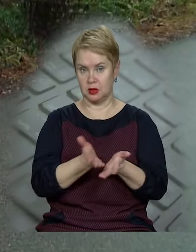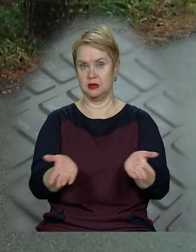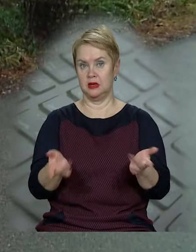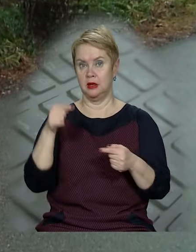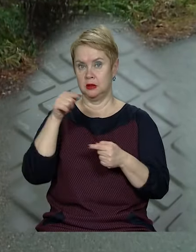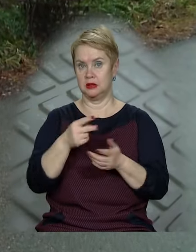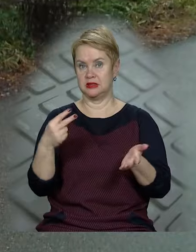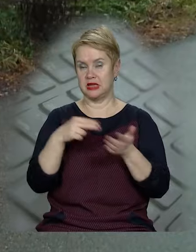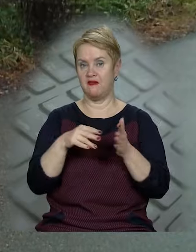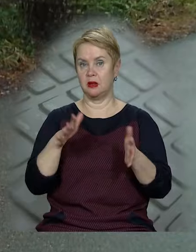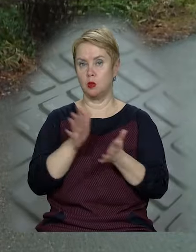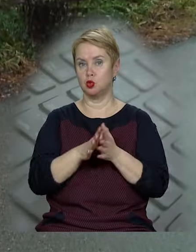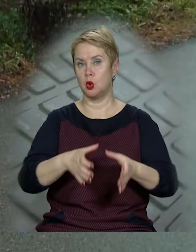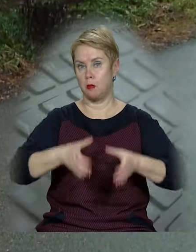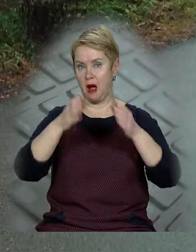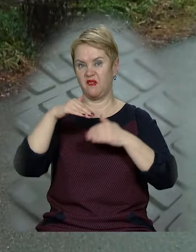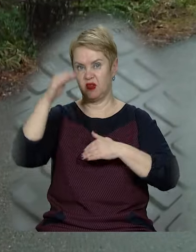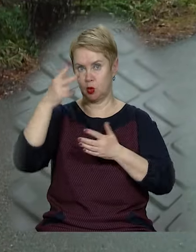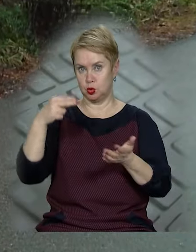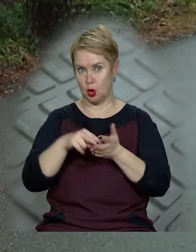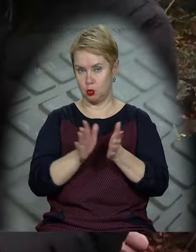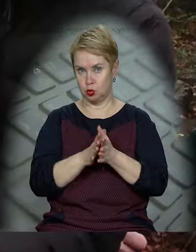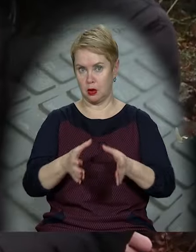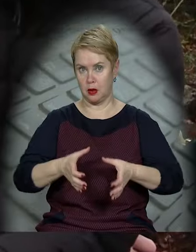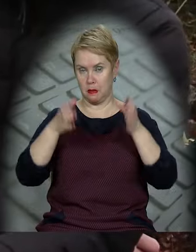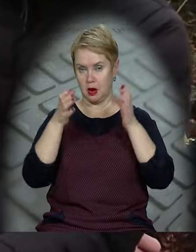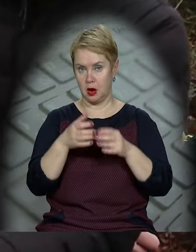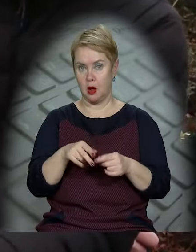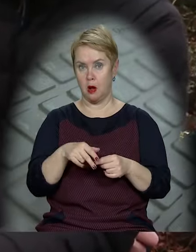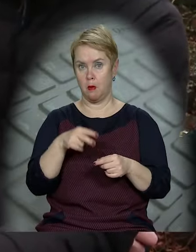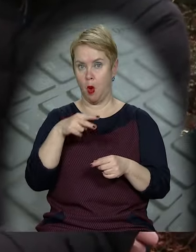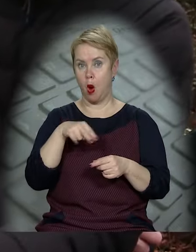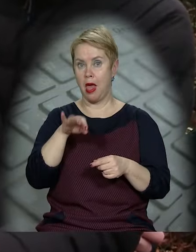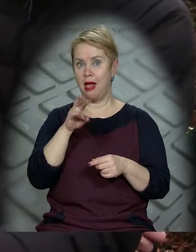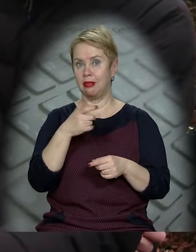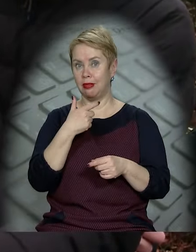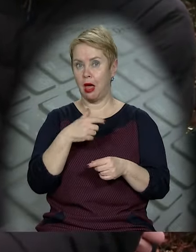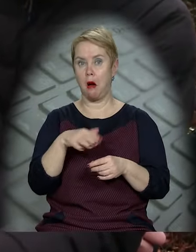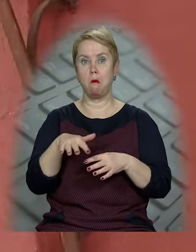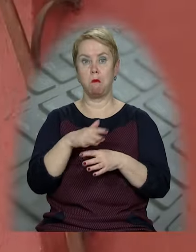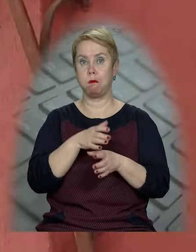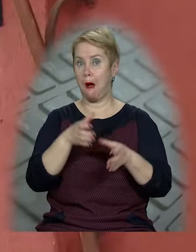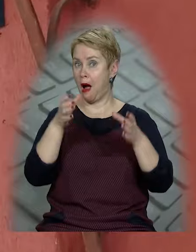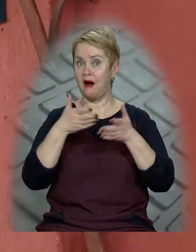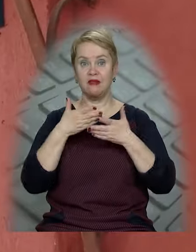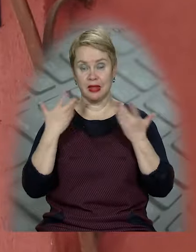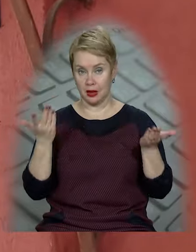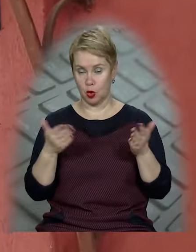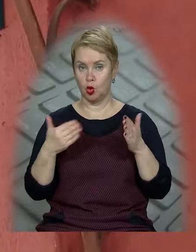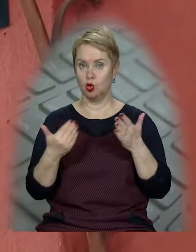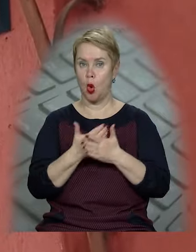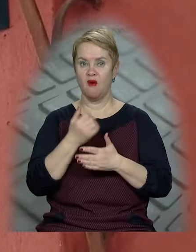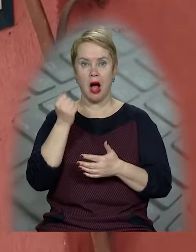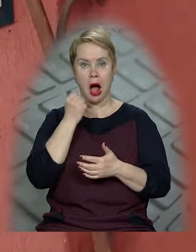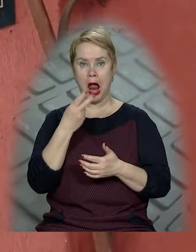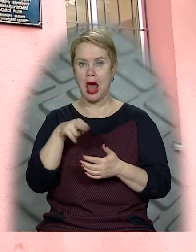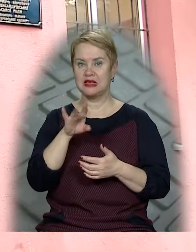тут ставлять два мусорних бака, вверху стоїть мусорний бак. По Леніна мусорних баків немає нігде. В Новоолександрівській ОТГ, куди